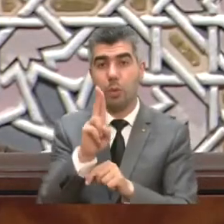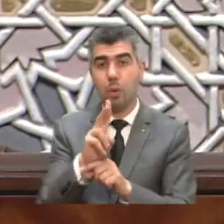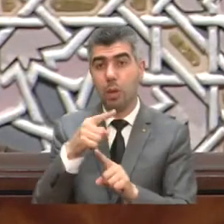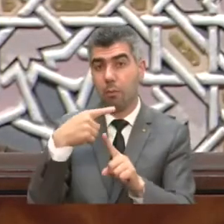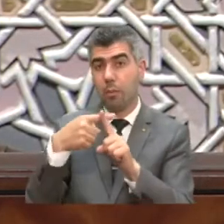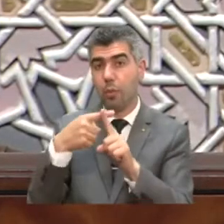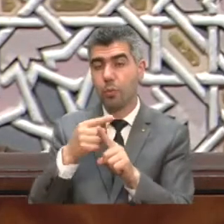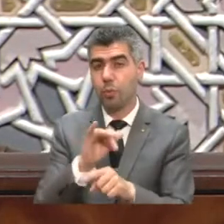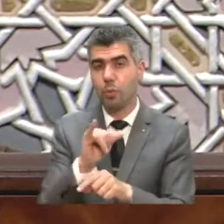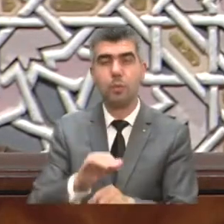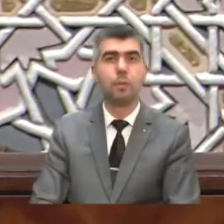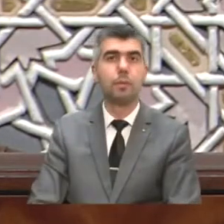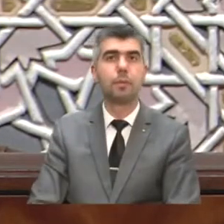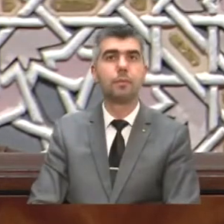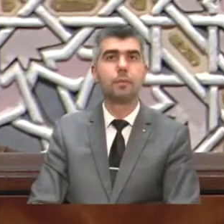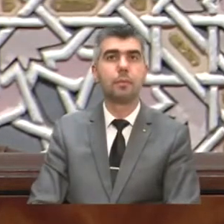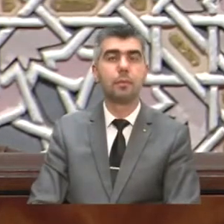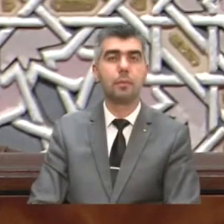هذا السؤال؟